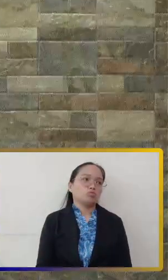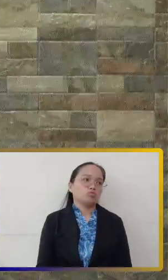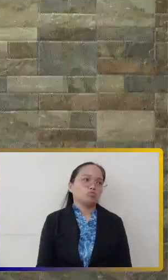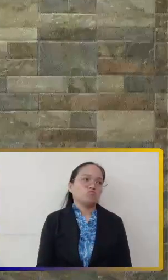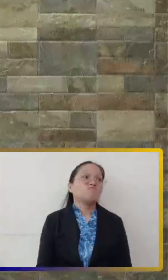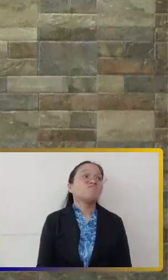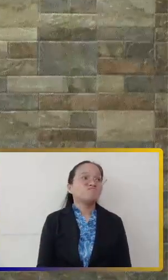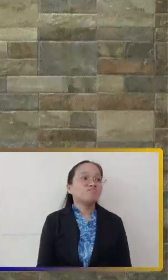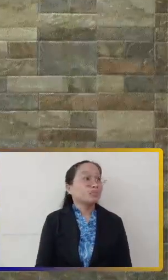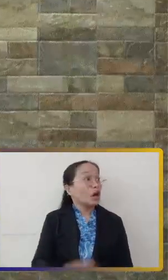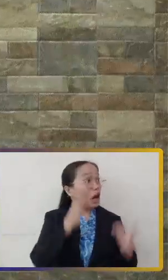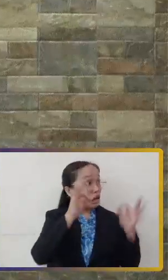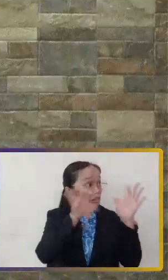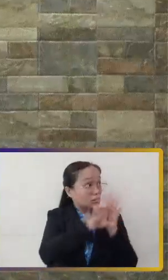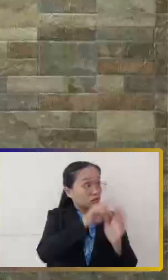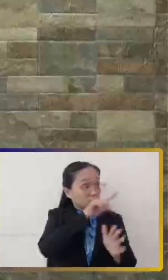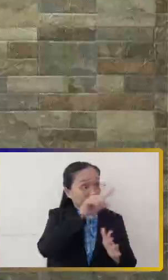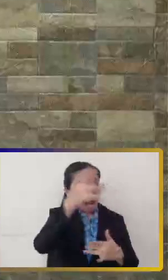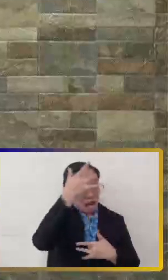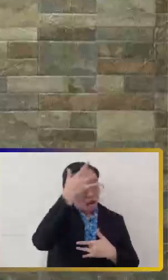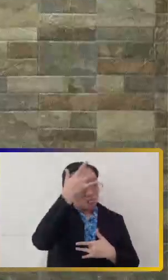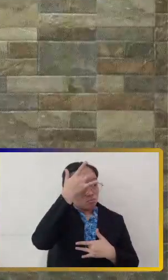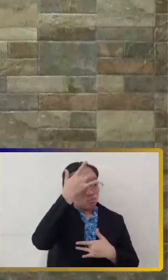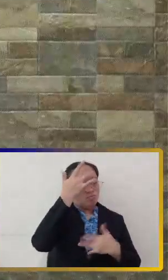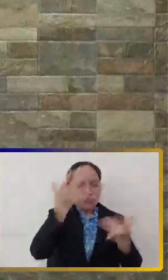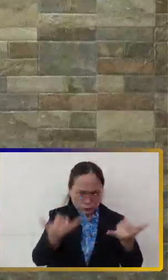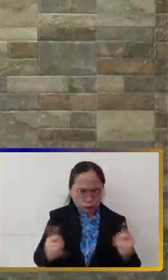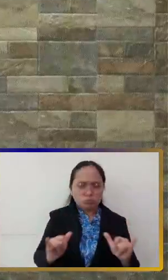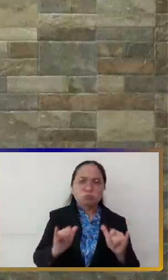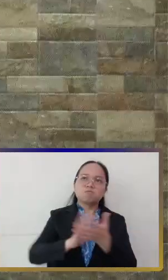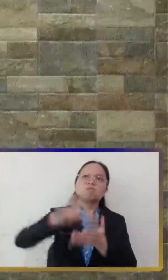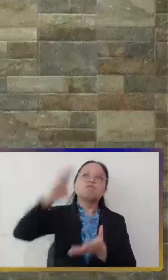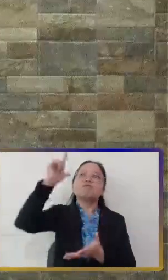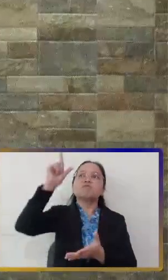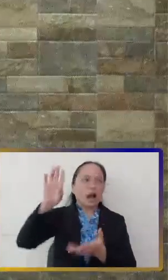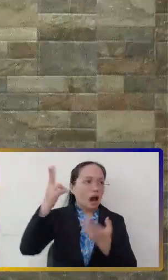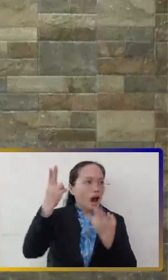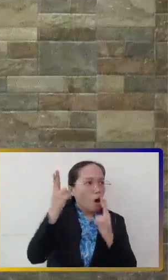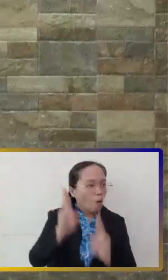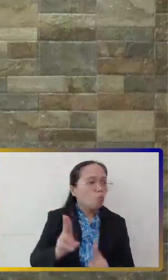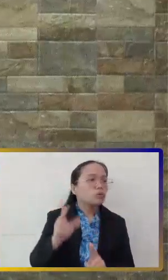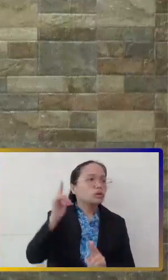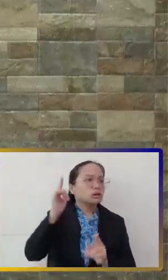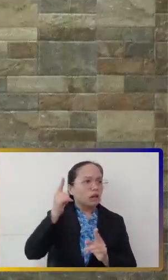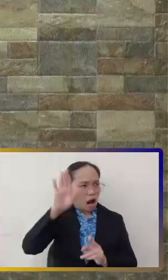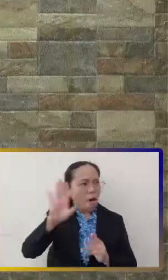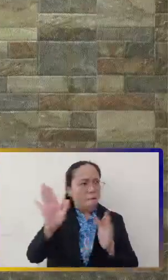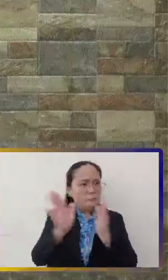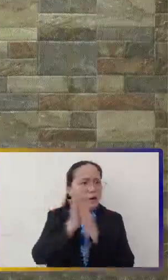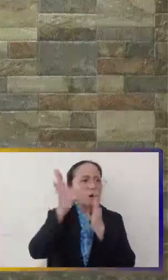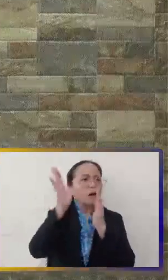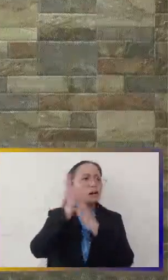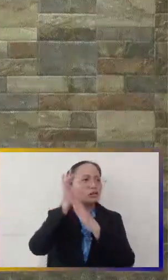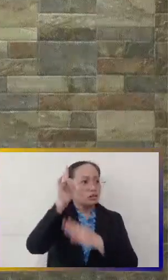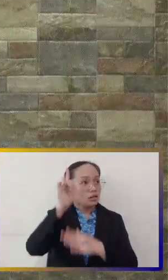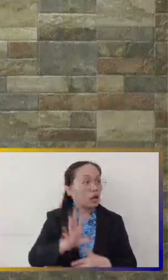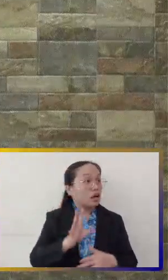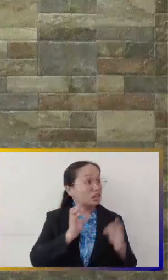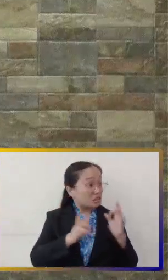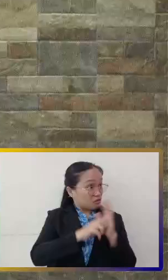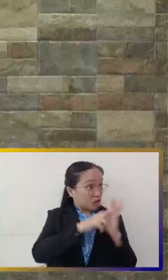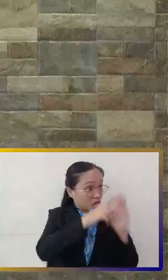May sakit ka? Glorify Him. Honor Him. Praise Him! Wala kang